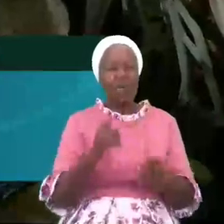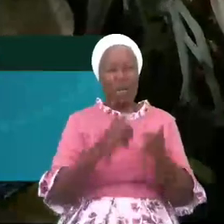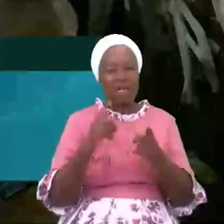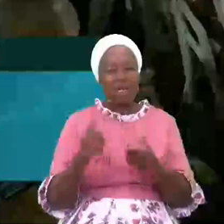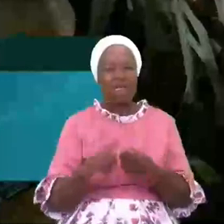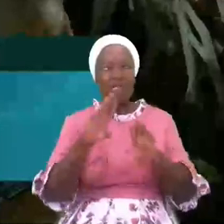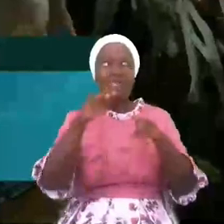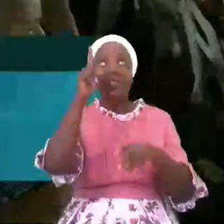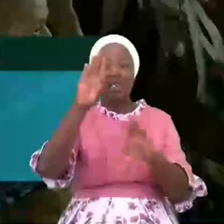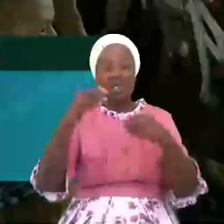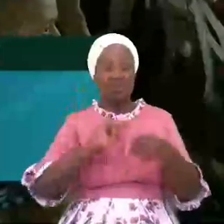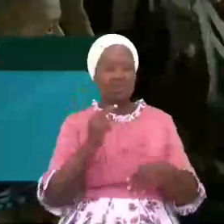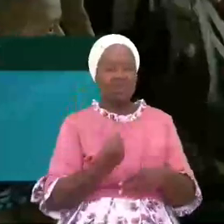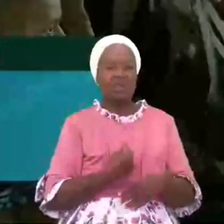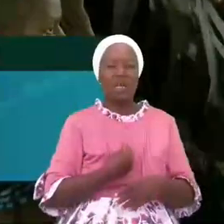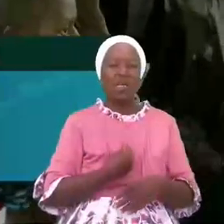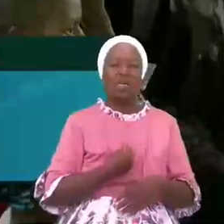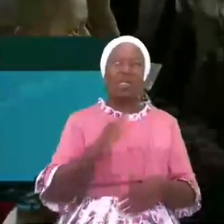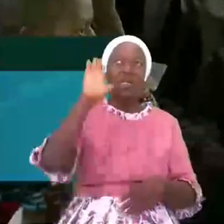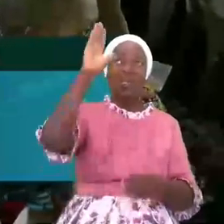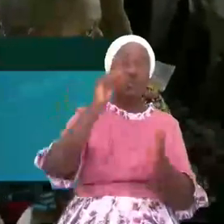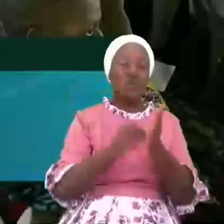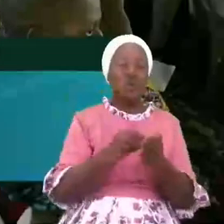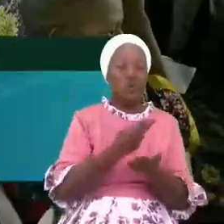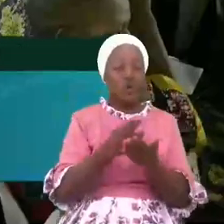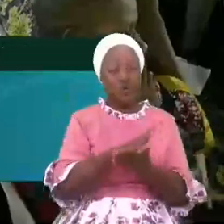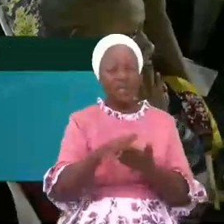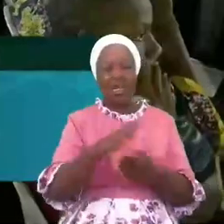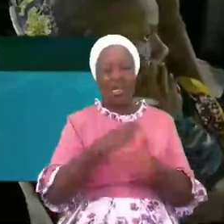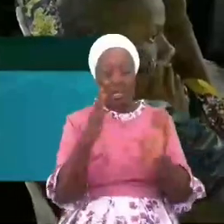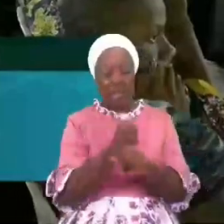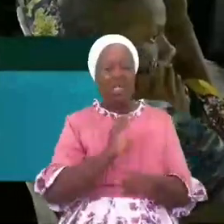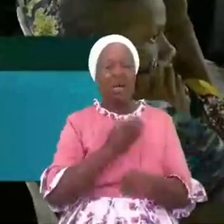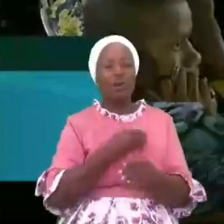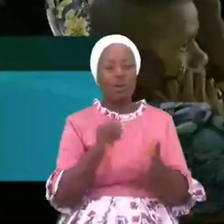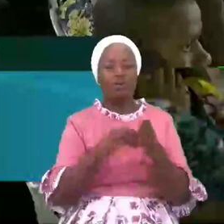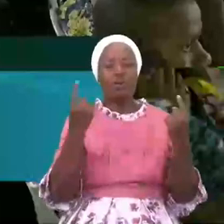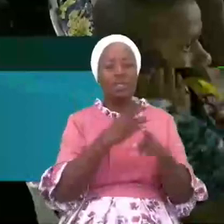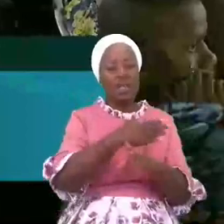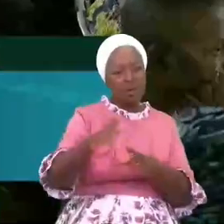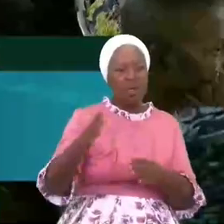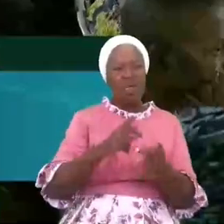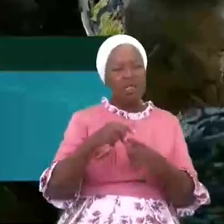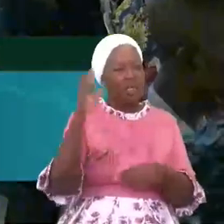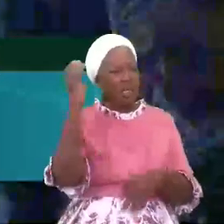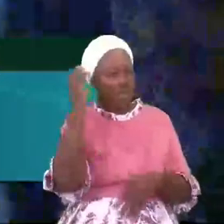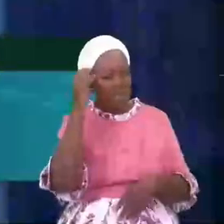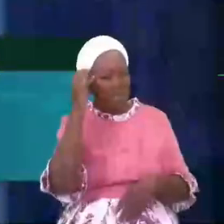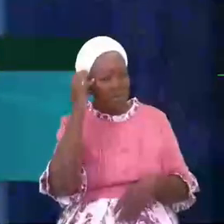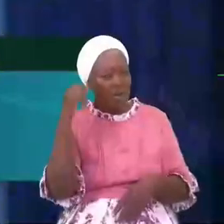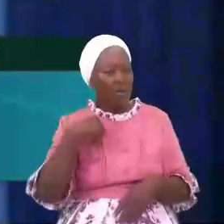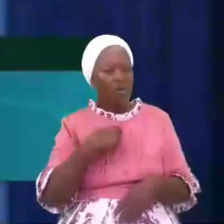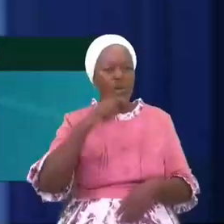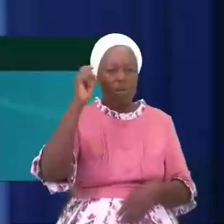justice. Et il ôte notre injustice, nos péchés, et il dit, écoutez-moi, nous